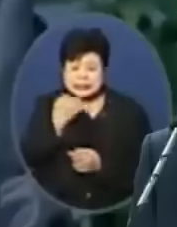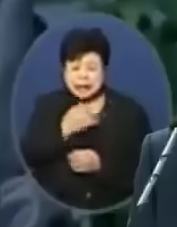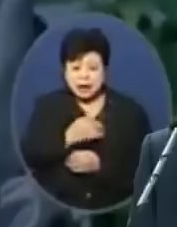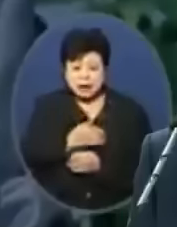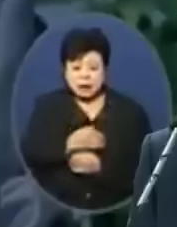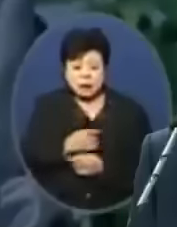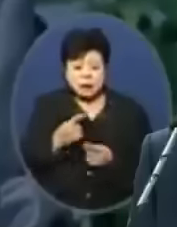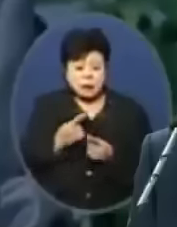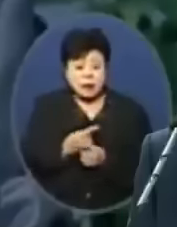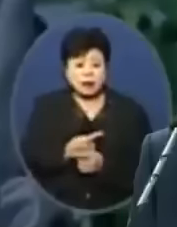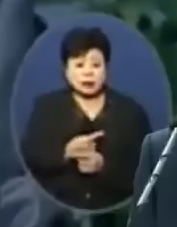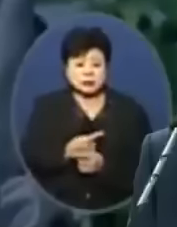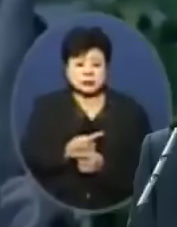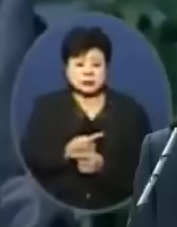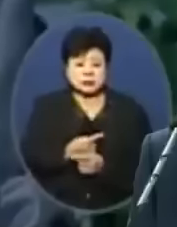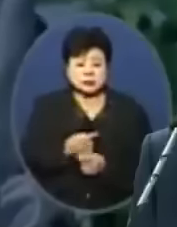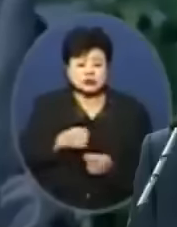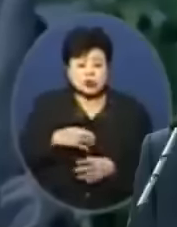왜 두려워했느냐?